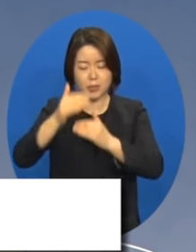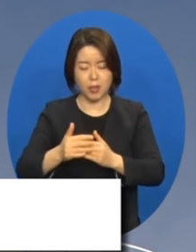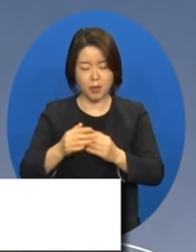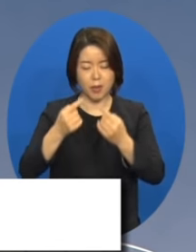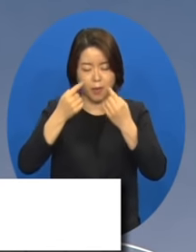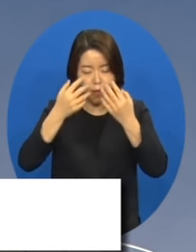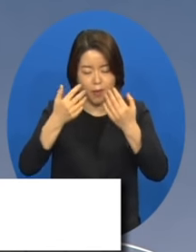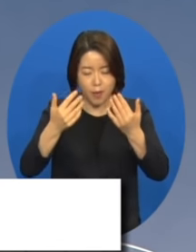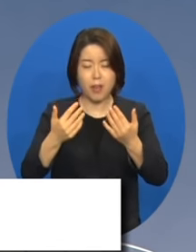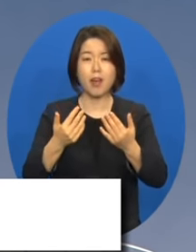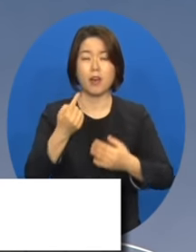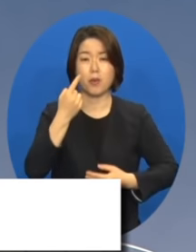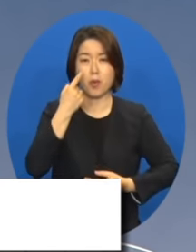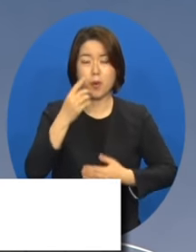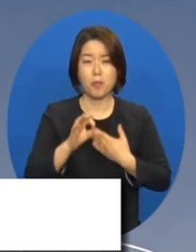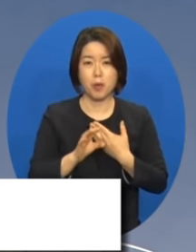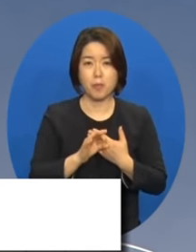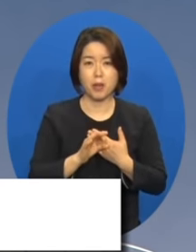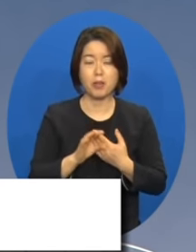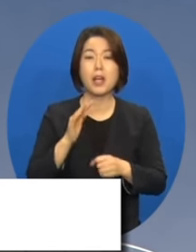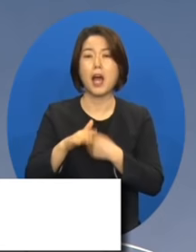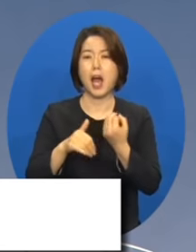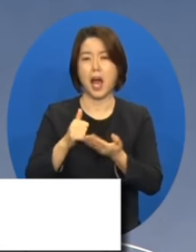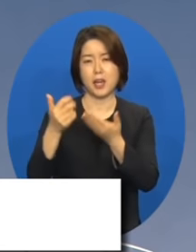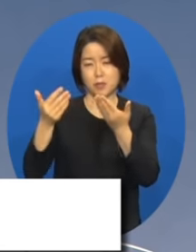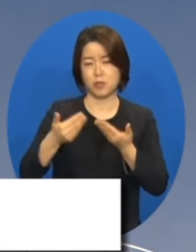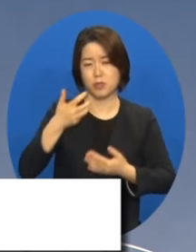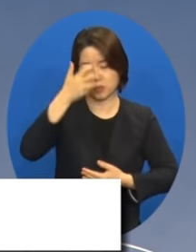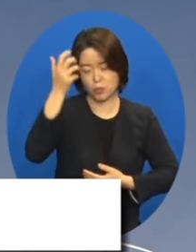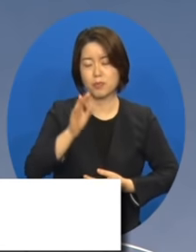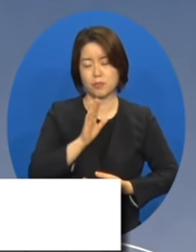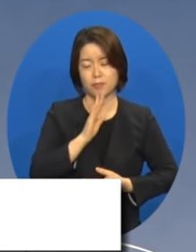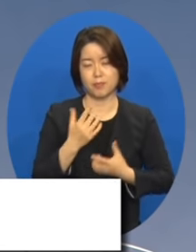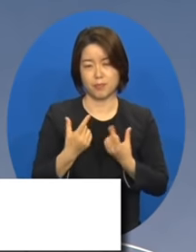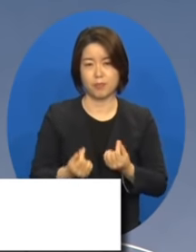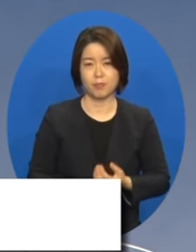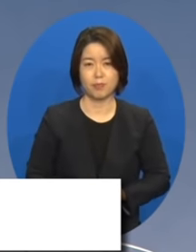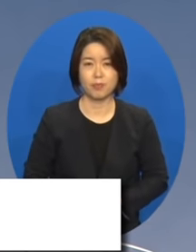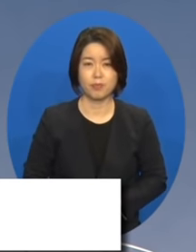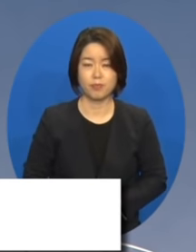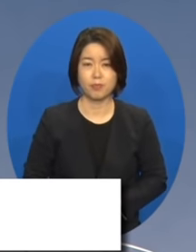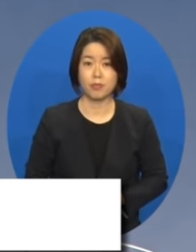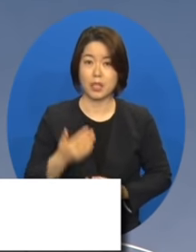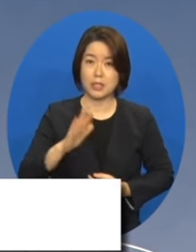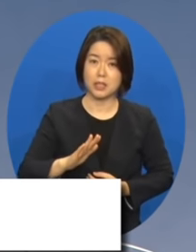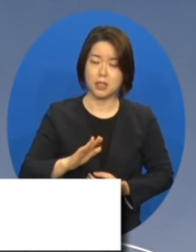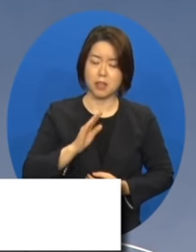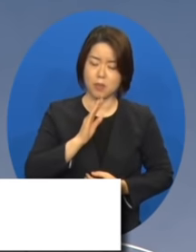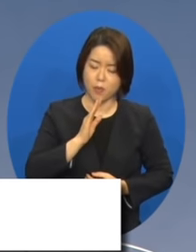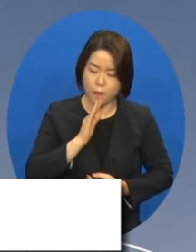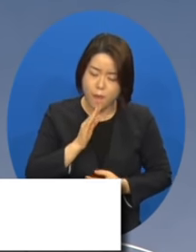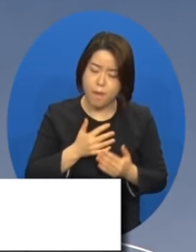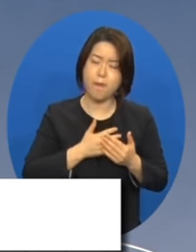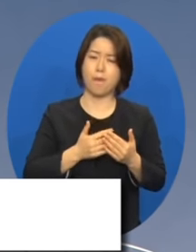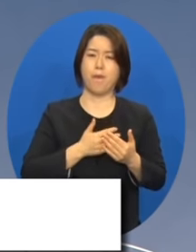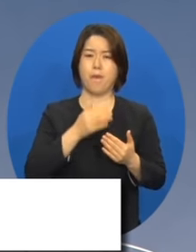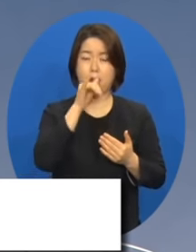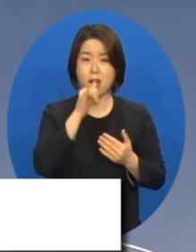보면 그건 정말 하나님이 주신 꿈이었습니다 그런데 너무 너무 두려웠습니다